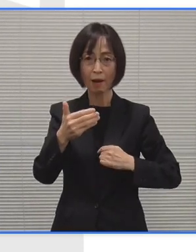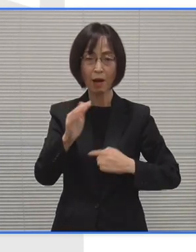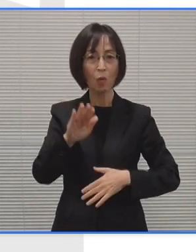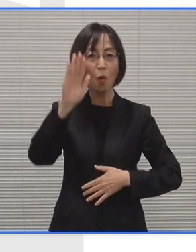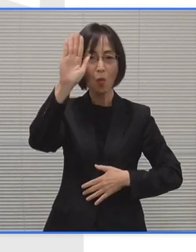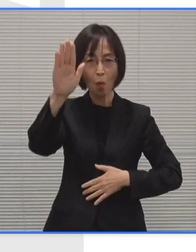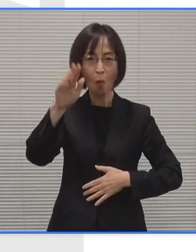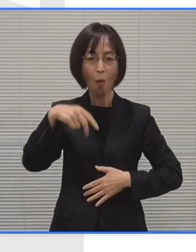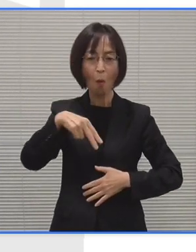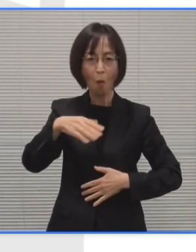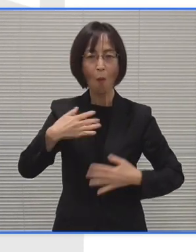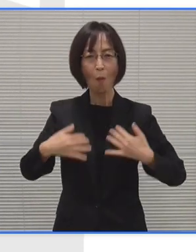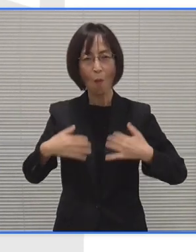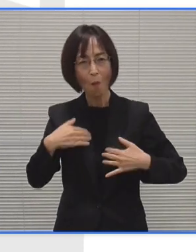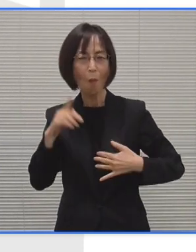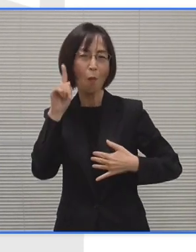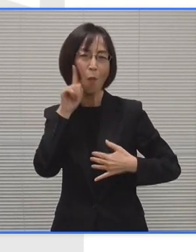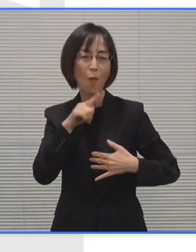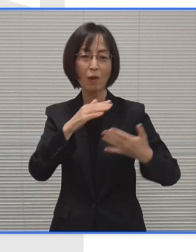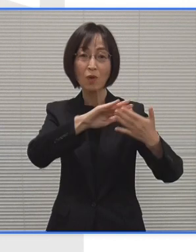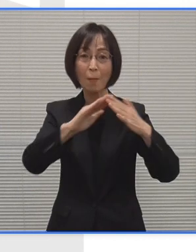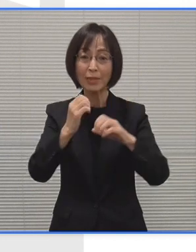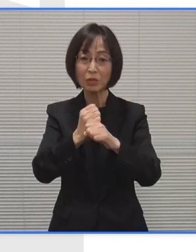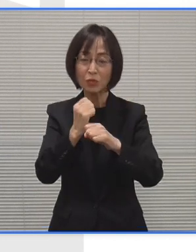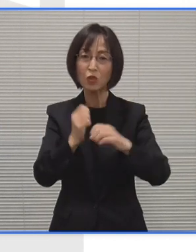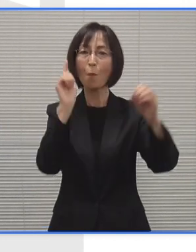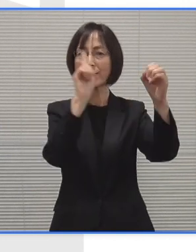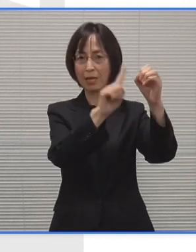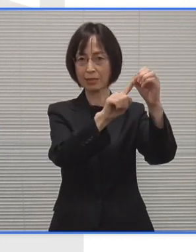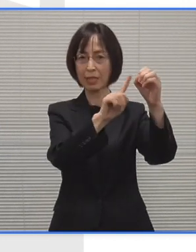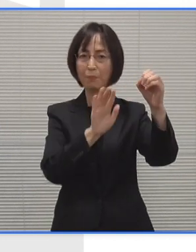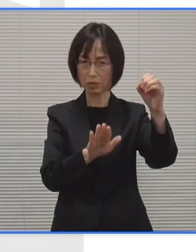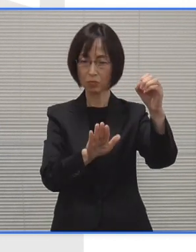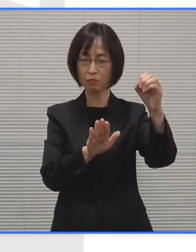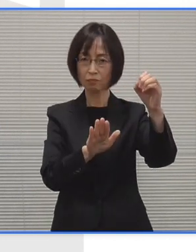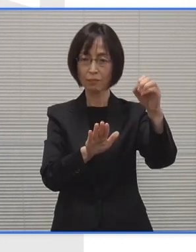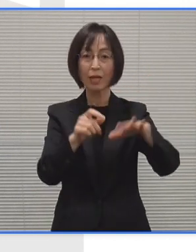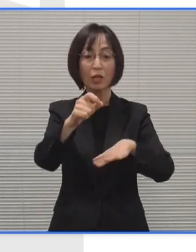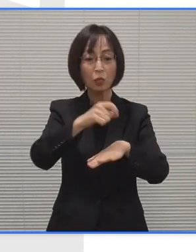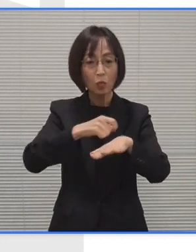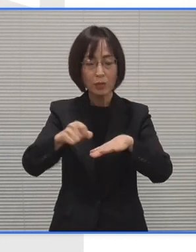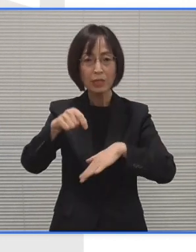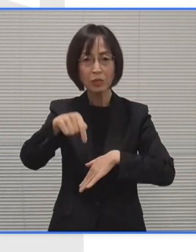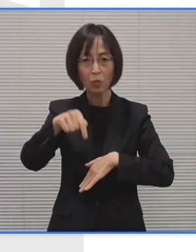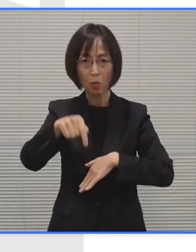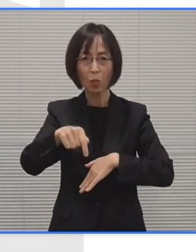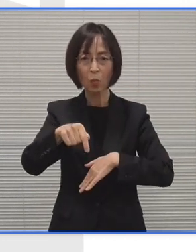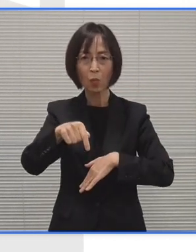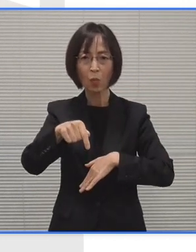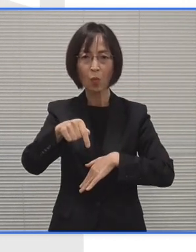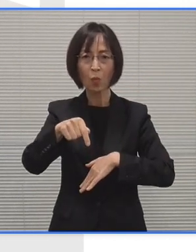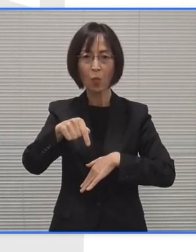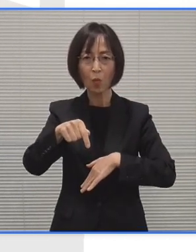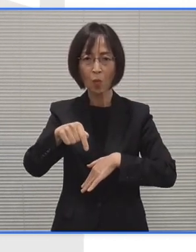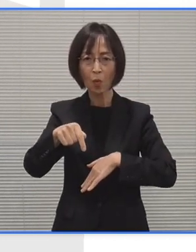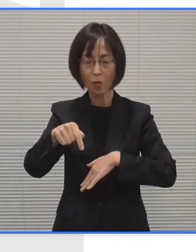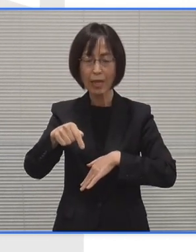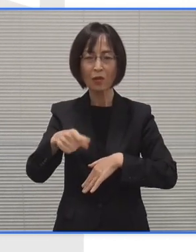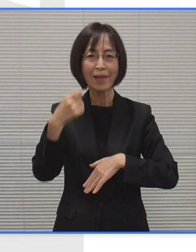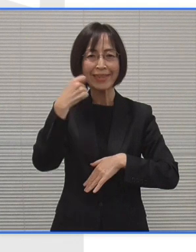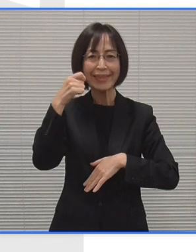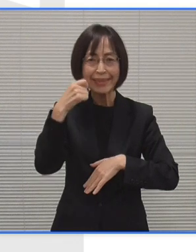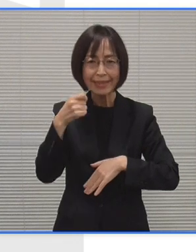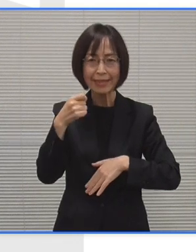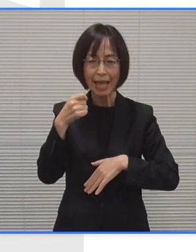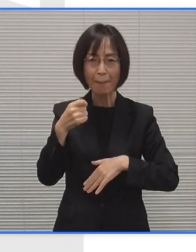ォーカブルな町づくりを目指しておりますので、特にその中での南北デッキの整